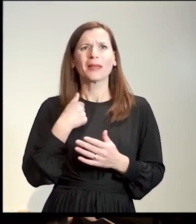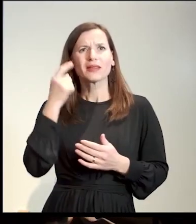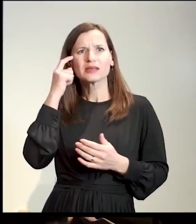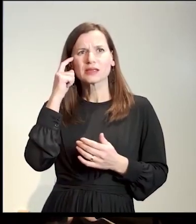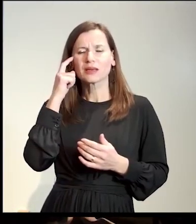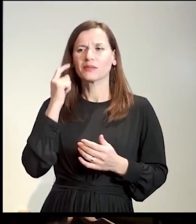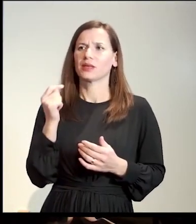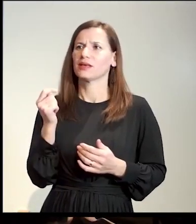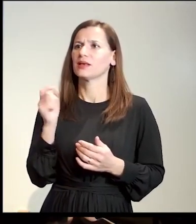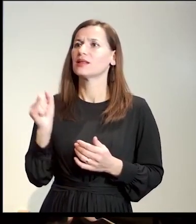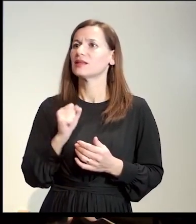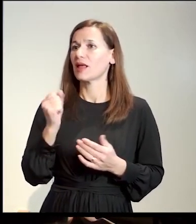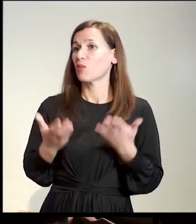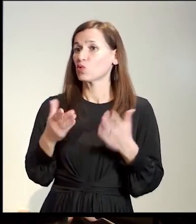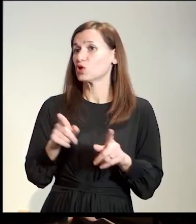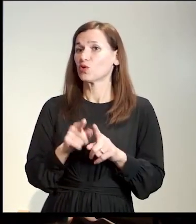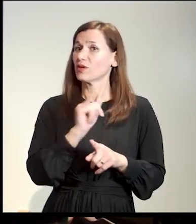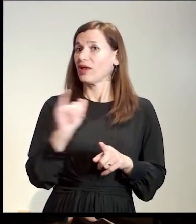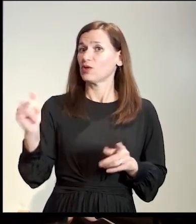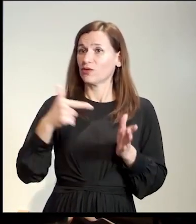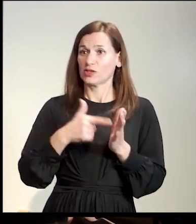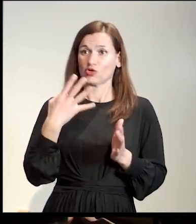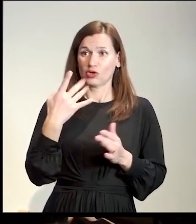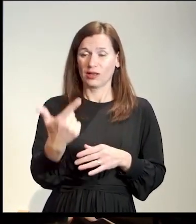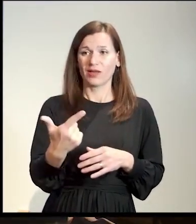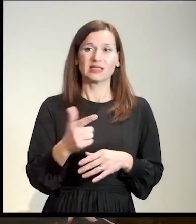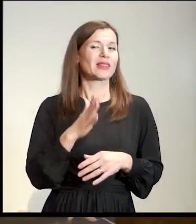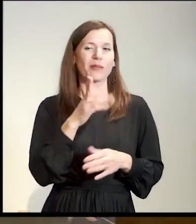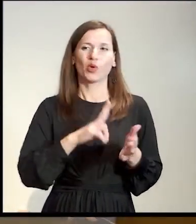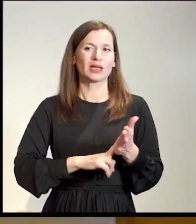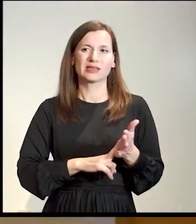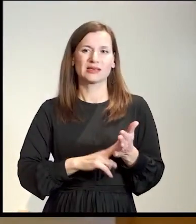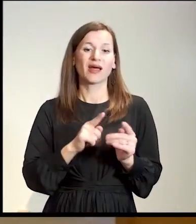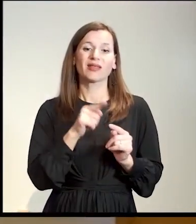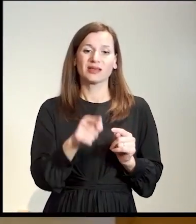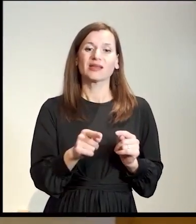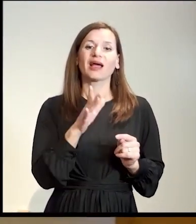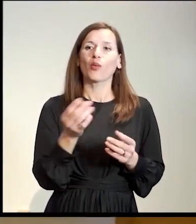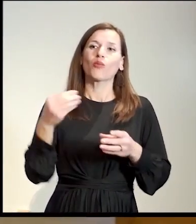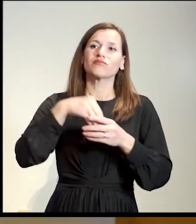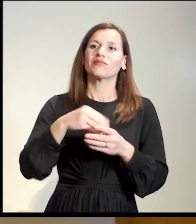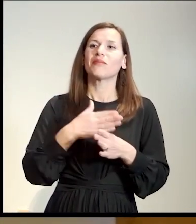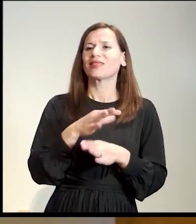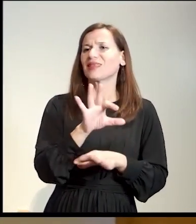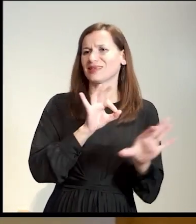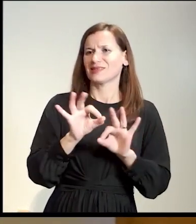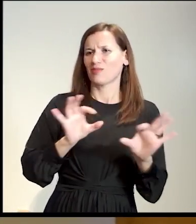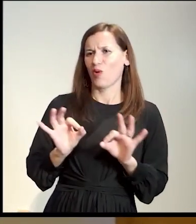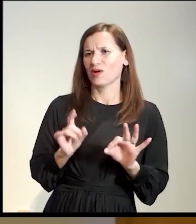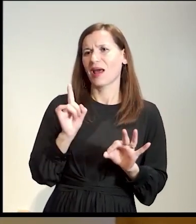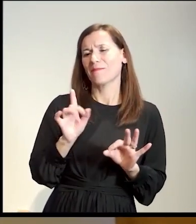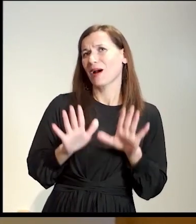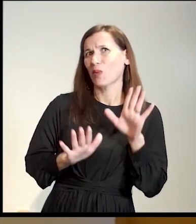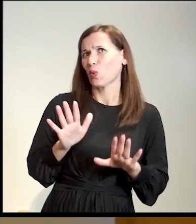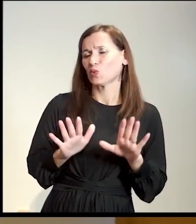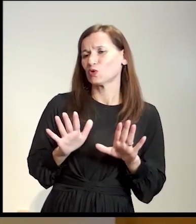da tudi morda v letu 2024 ne bo resnica tista, ki bo prišla med izbor, ampak morda kvečemu po